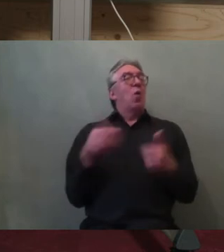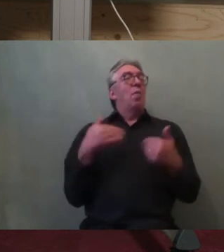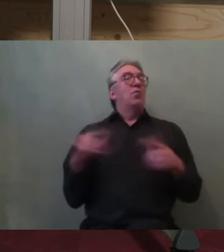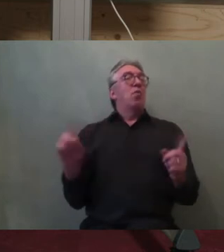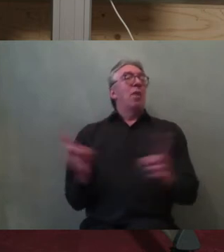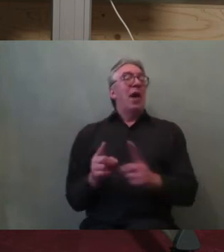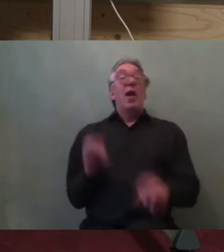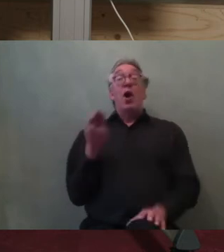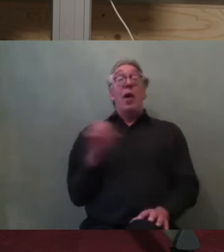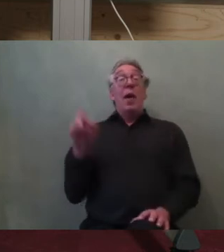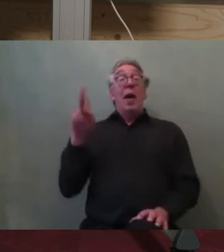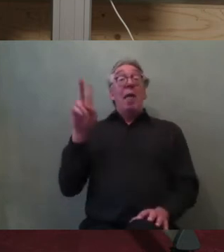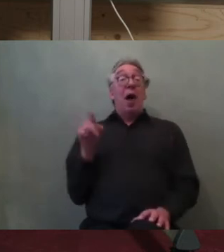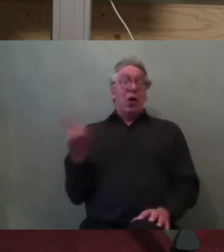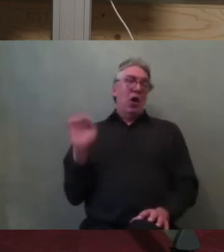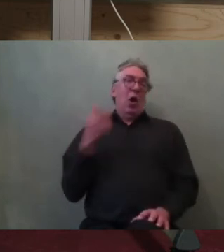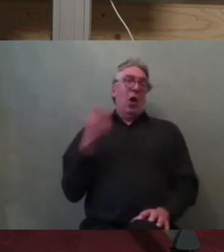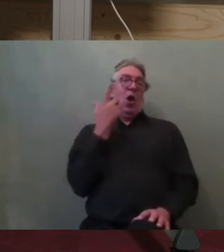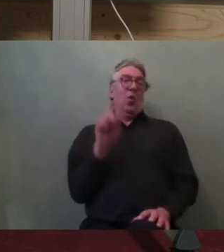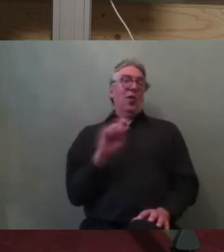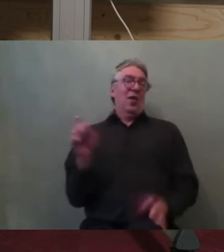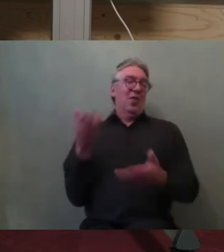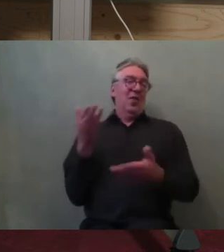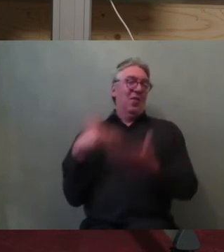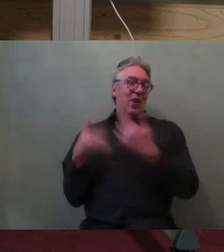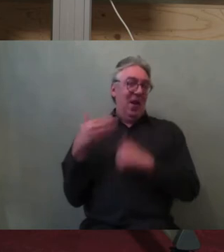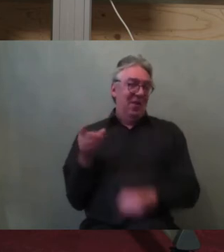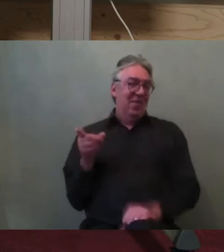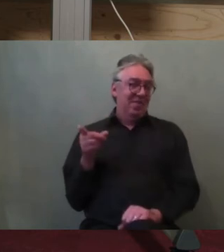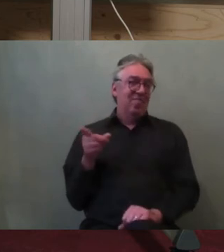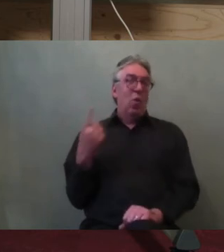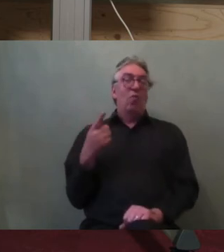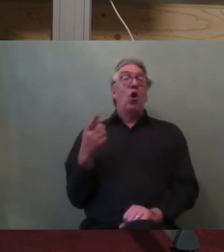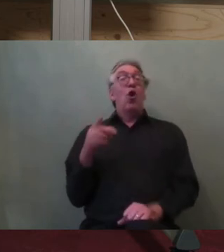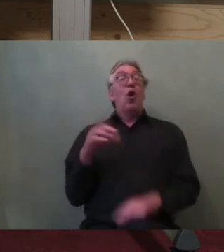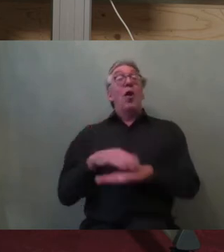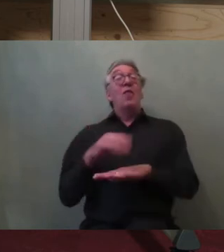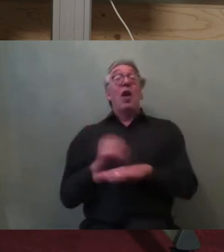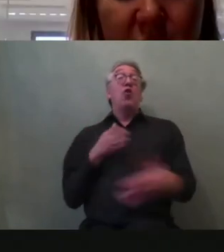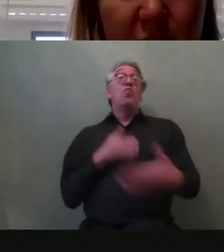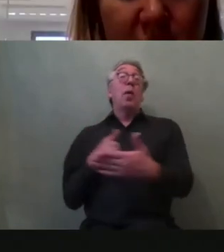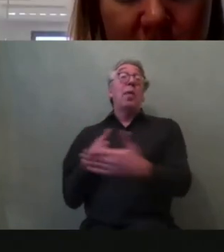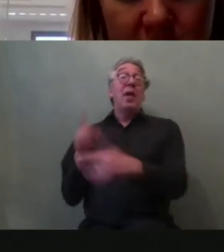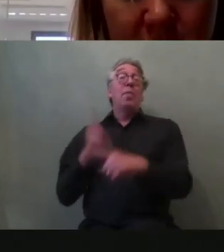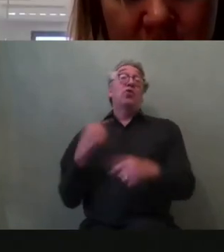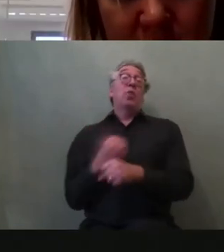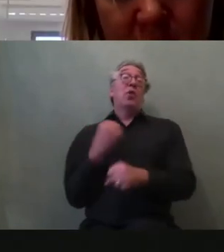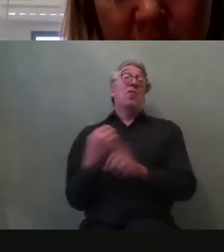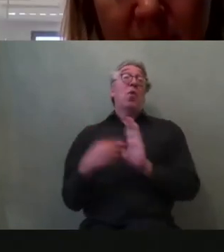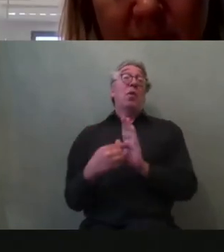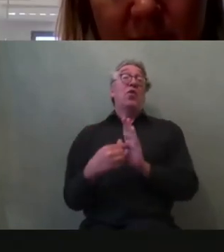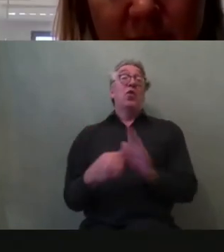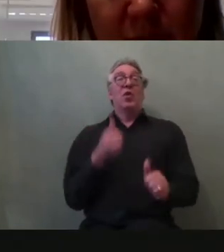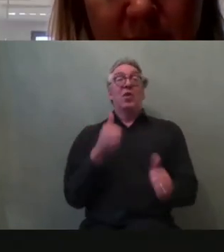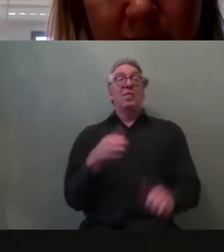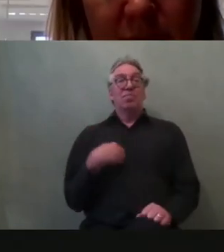leukste dingen vertellen. Namelijk over ja, met name de ervaren belemmeringen en de praktijkvoorbeelden. Yes, dan ga ik starten met